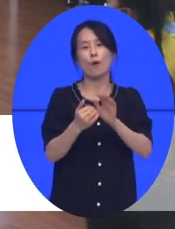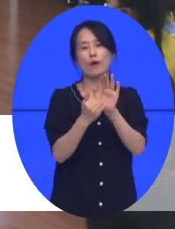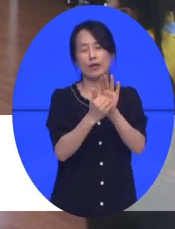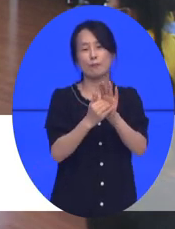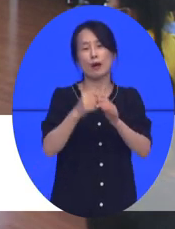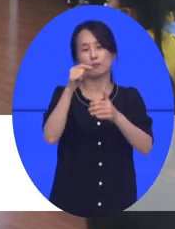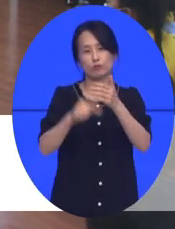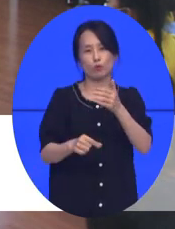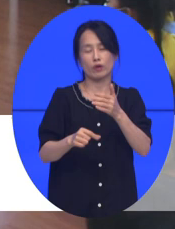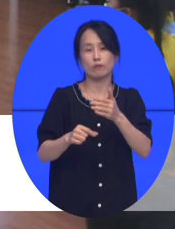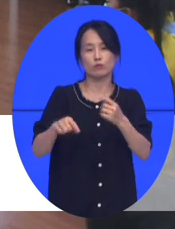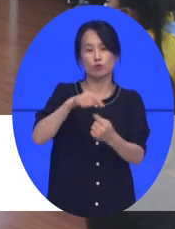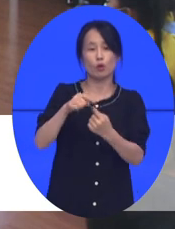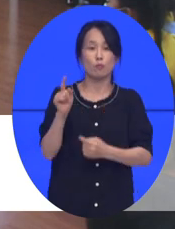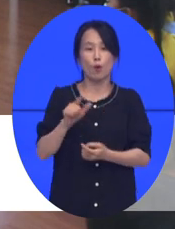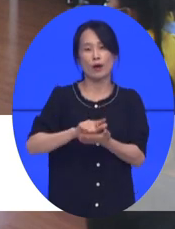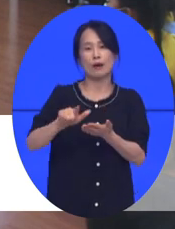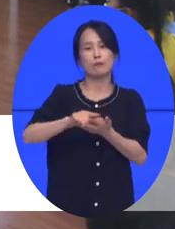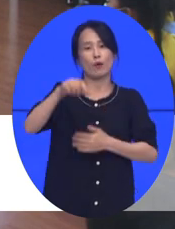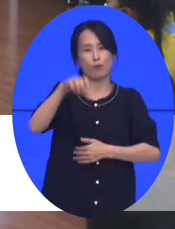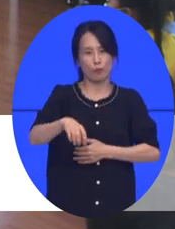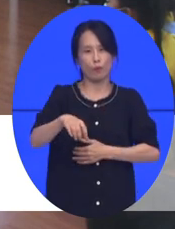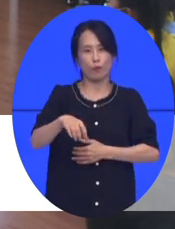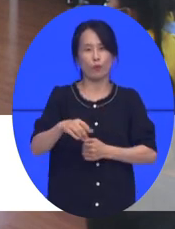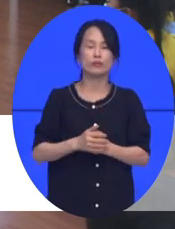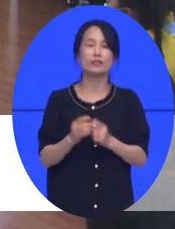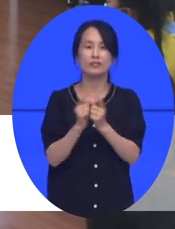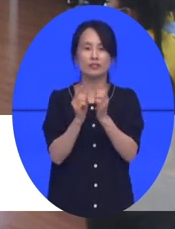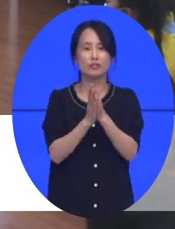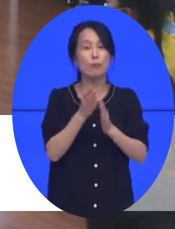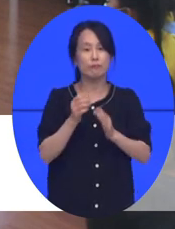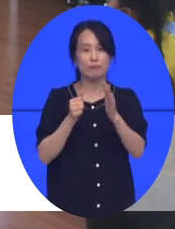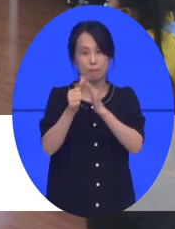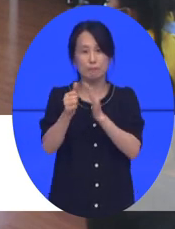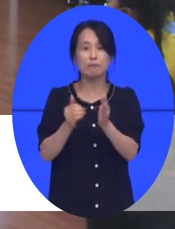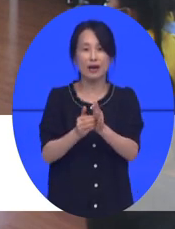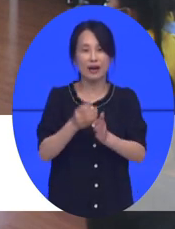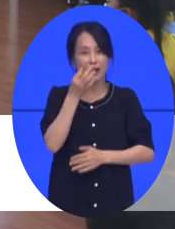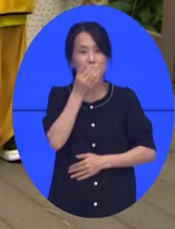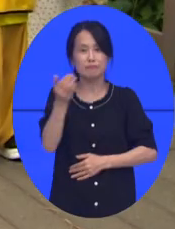운영하고 있는 가평 환경성 질환 예방센터에 서문형 기자가 다녀왔습니다.